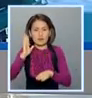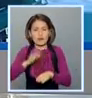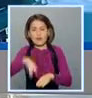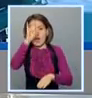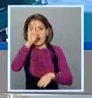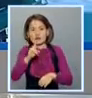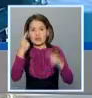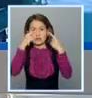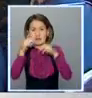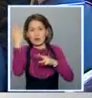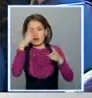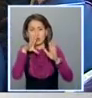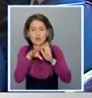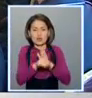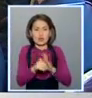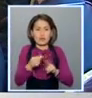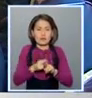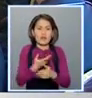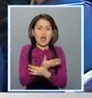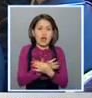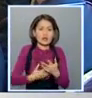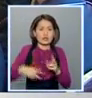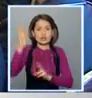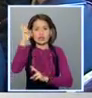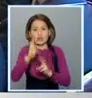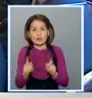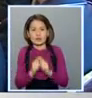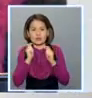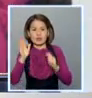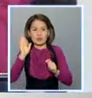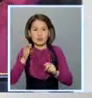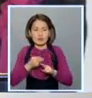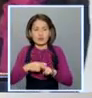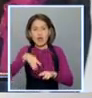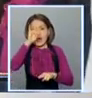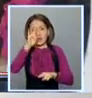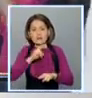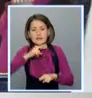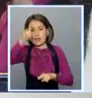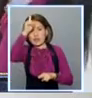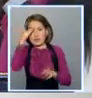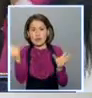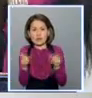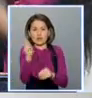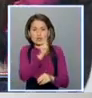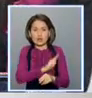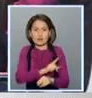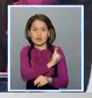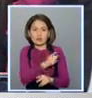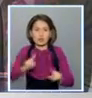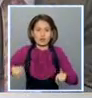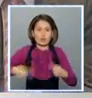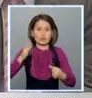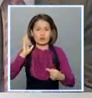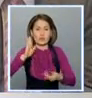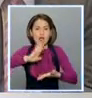соны технология қажет. Ал Deutschland-ке шикізат, кен көздері керек. Осы бір қажеттіліктер қос елдің қарым-қатынасын қуатты етіп